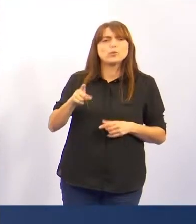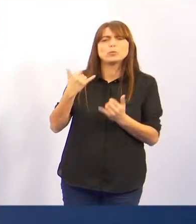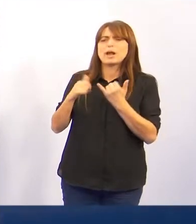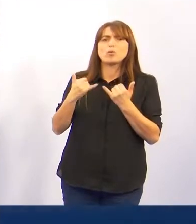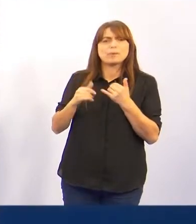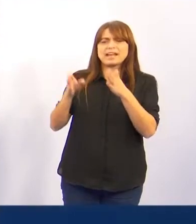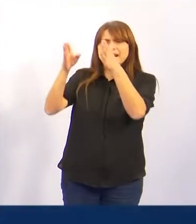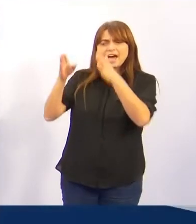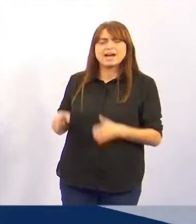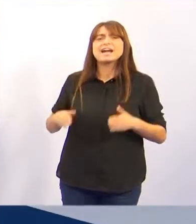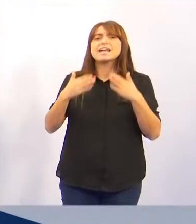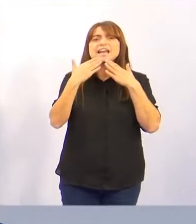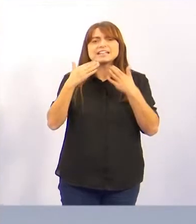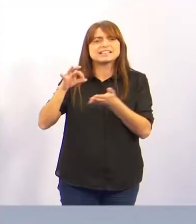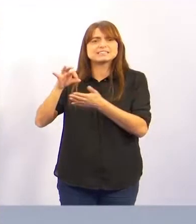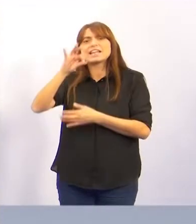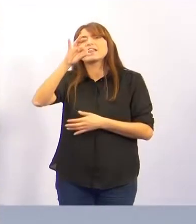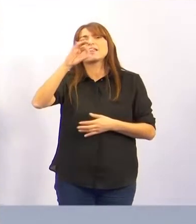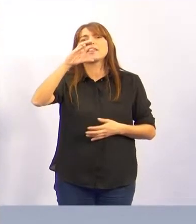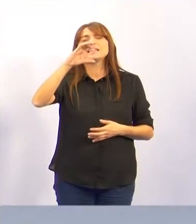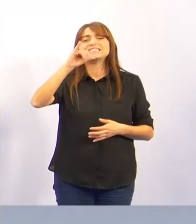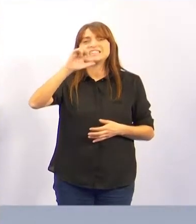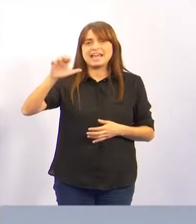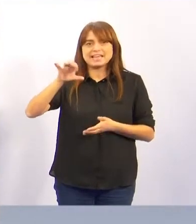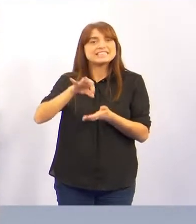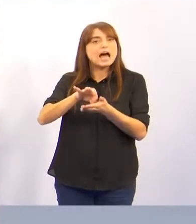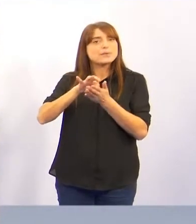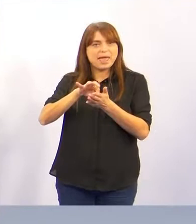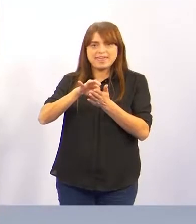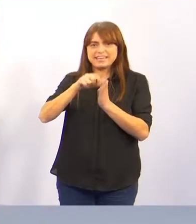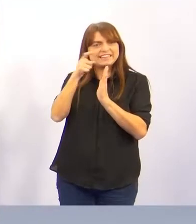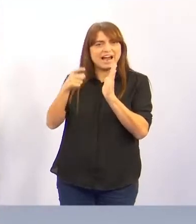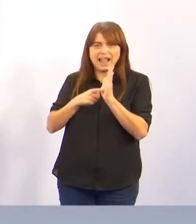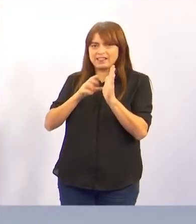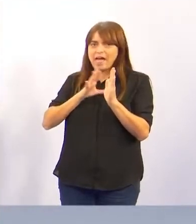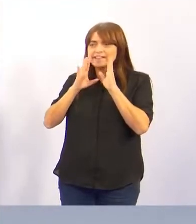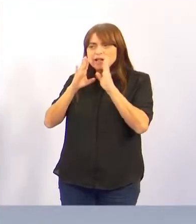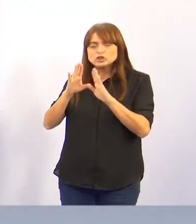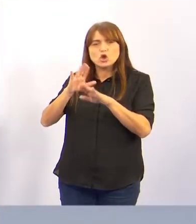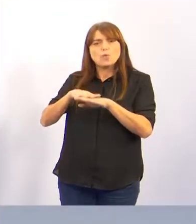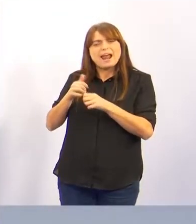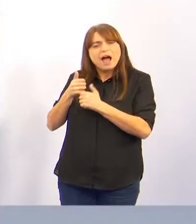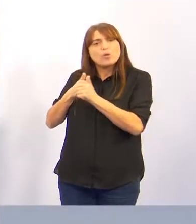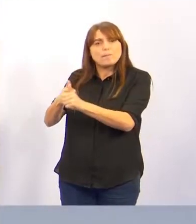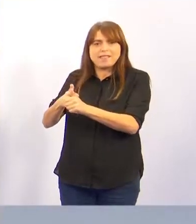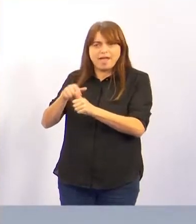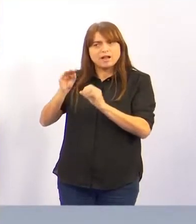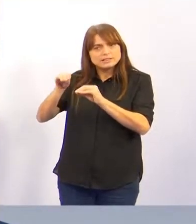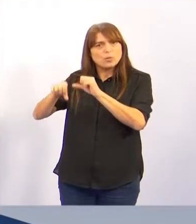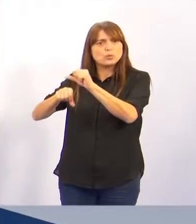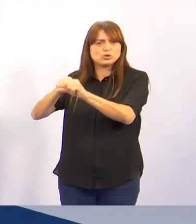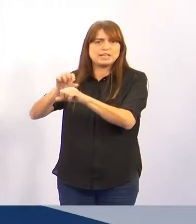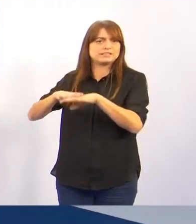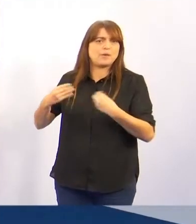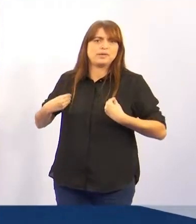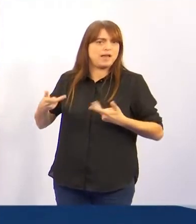el servei d'intervenció especialitzada, que és el CIE, que fa un procés en la dona. Moltes gràcies, Isabel, per haver-nos acompanyat en directe.